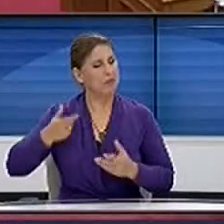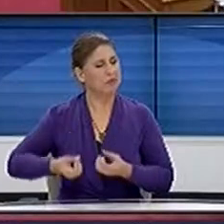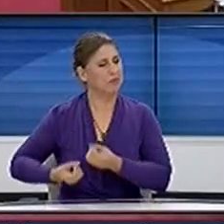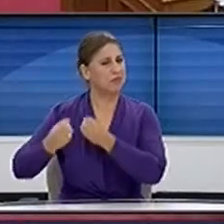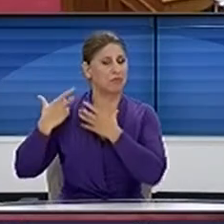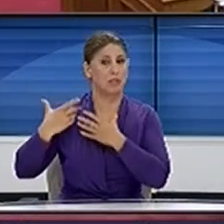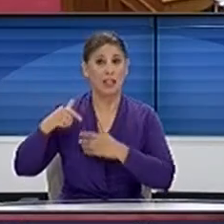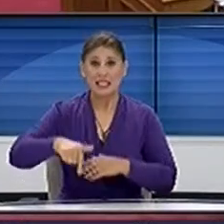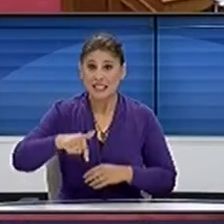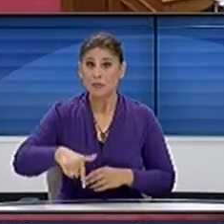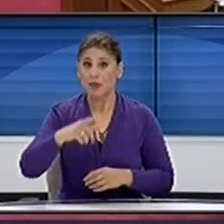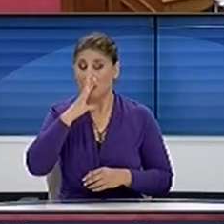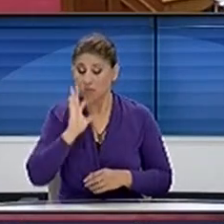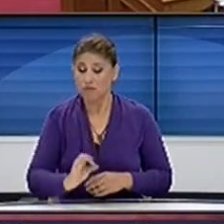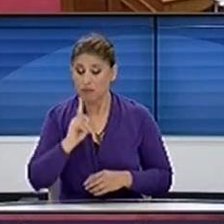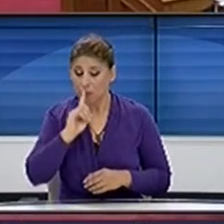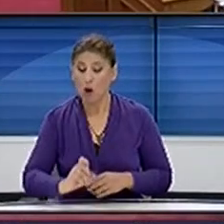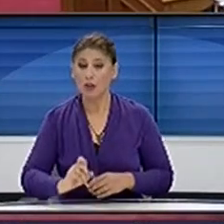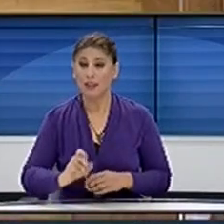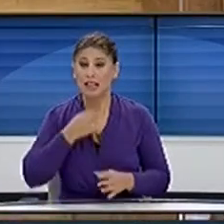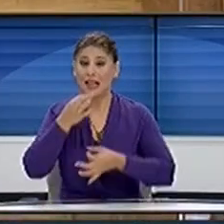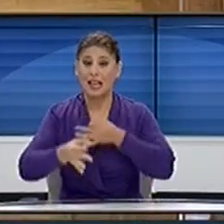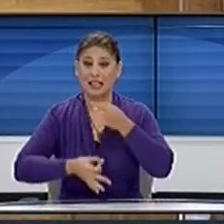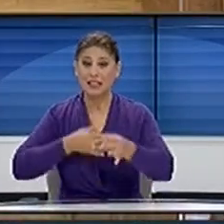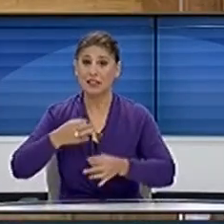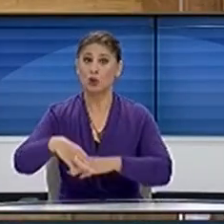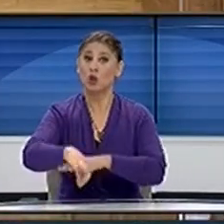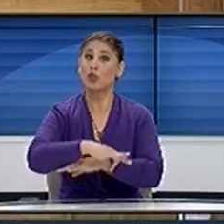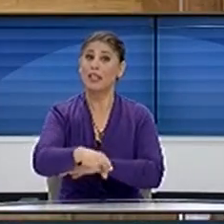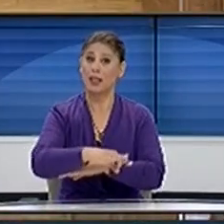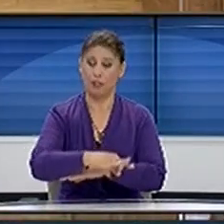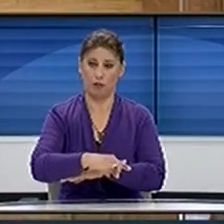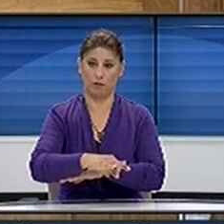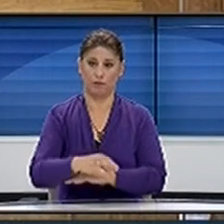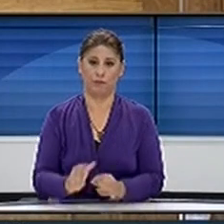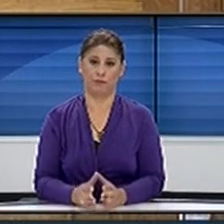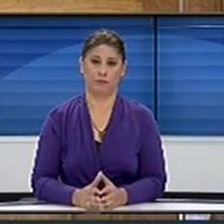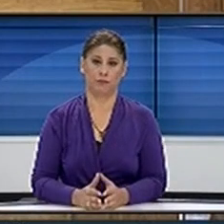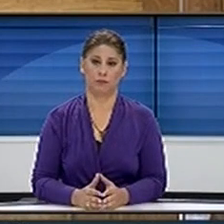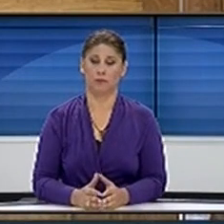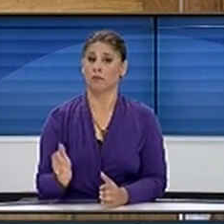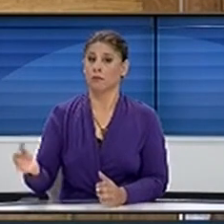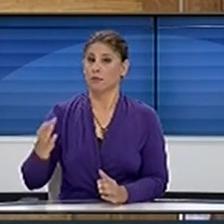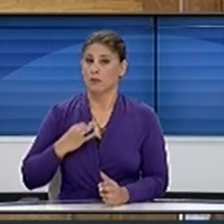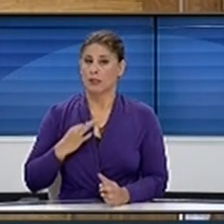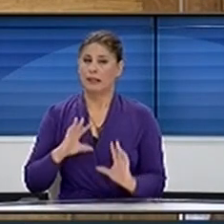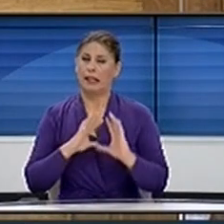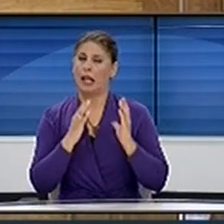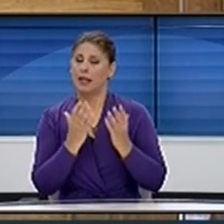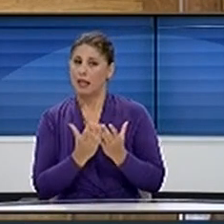οφείλετε σήμερα να εξηγήσετε το σχέδιό σας, για το οποίο μας μιλήσατε